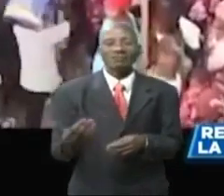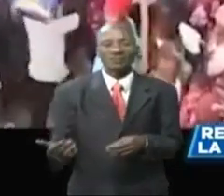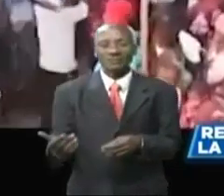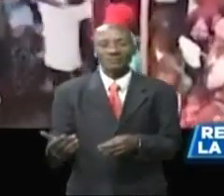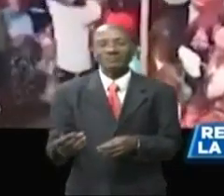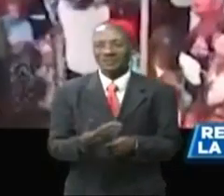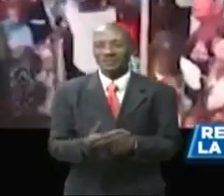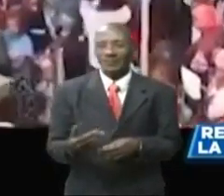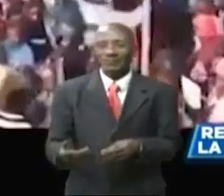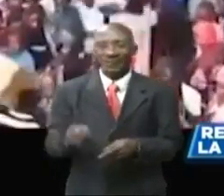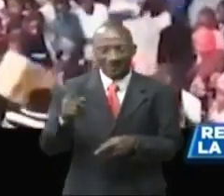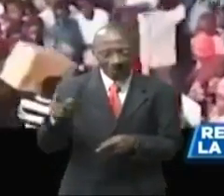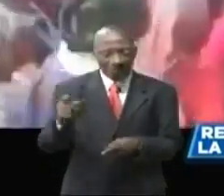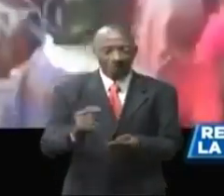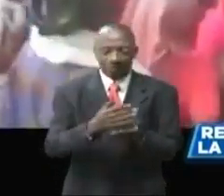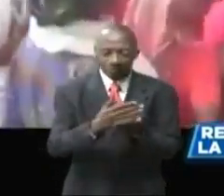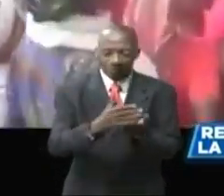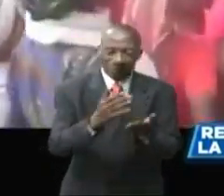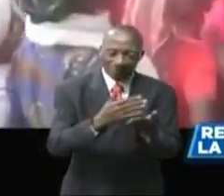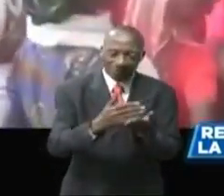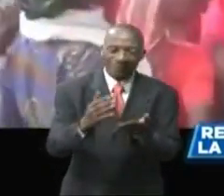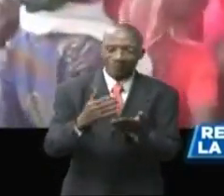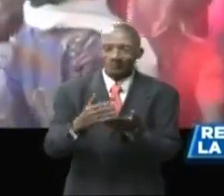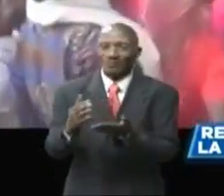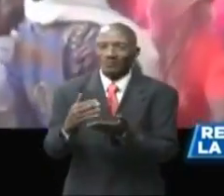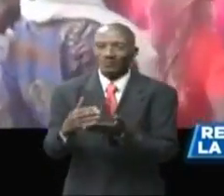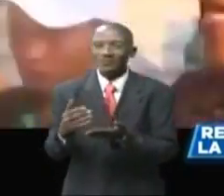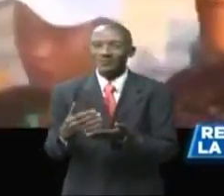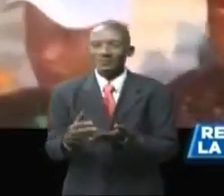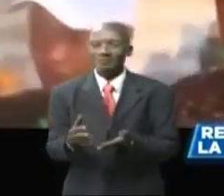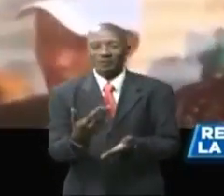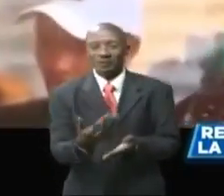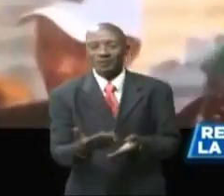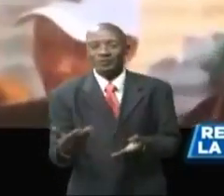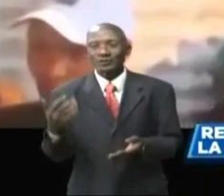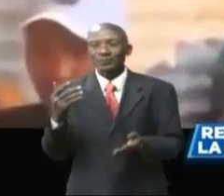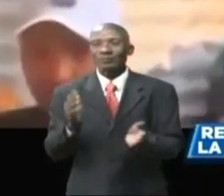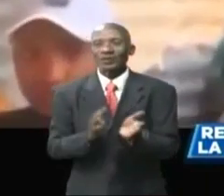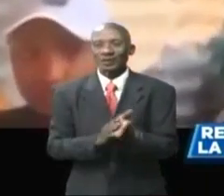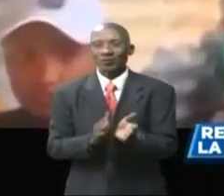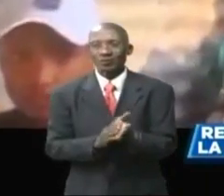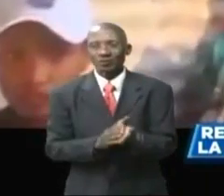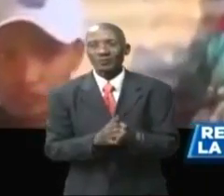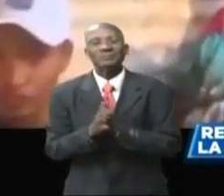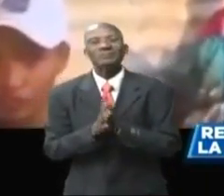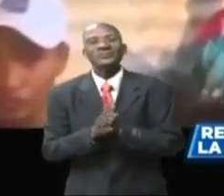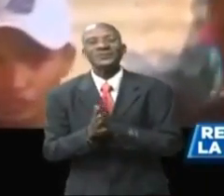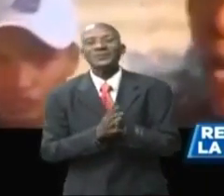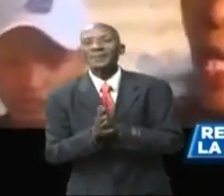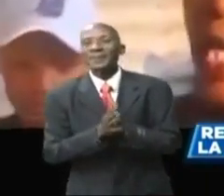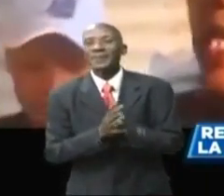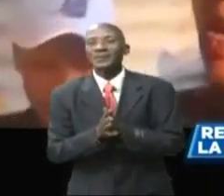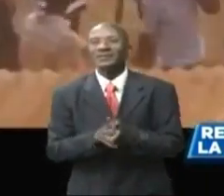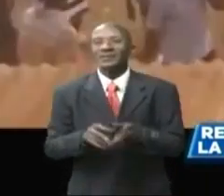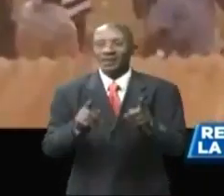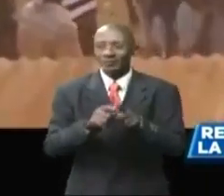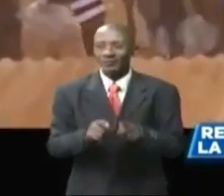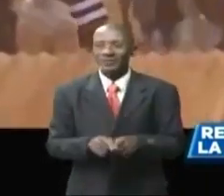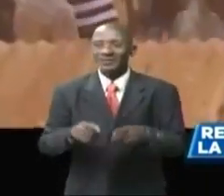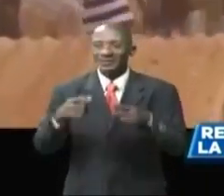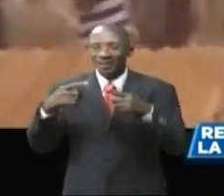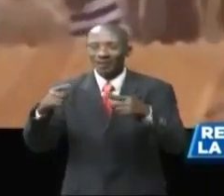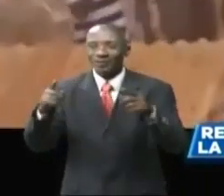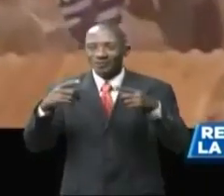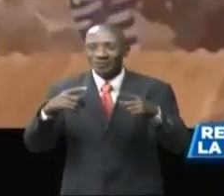victimes d'incendies. La charité du bienfaiteur a retenu l'attention de la responsable de l'hospice. Les enfants vivant